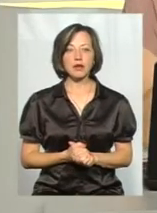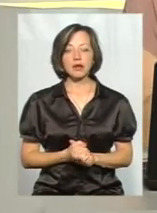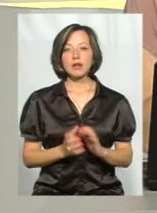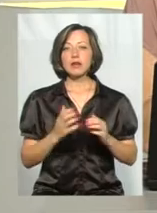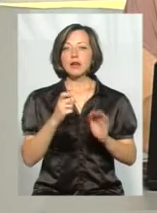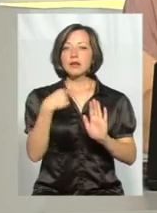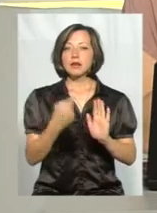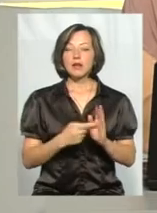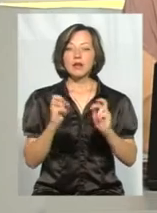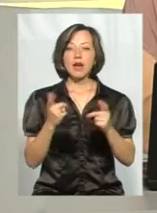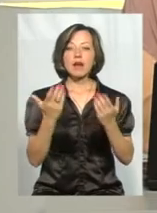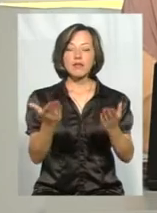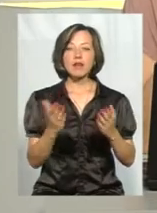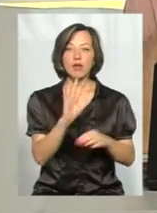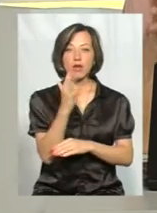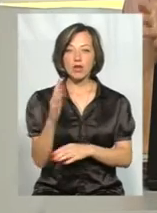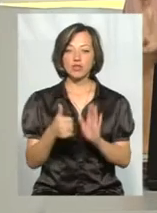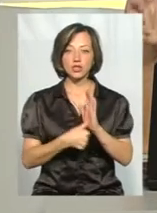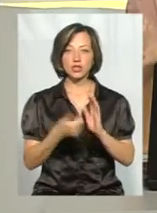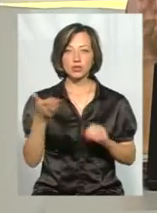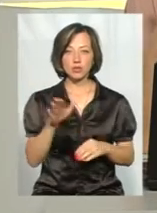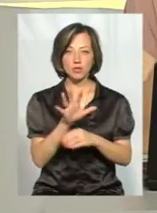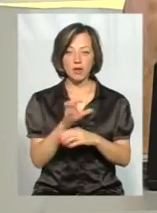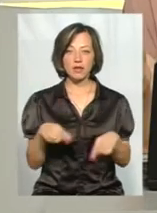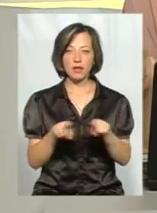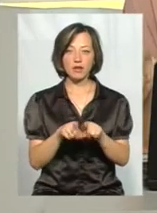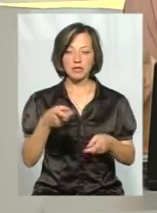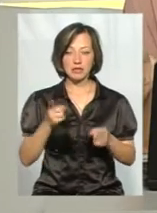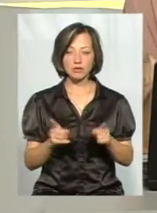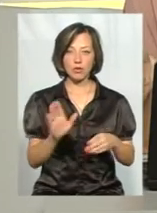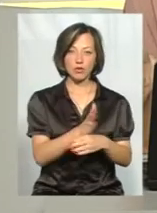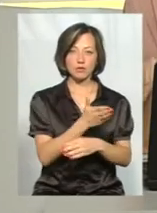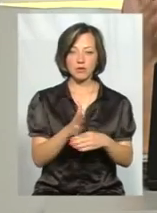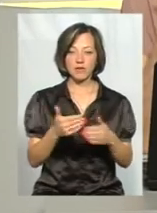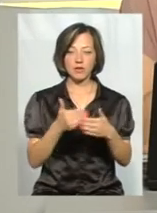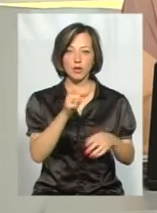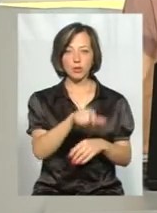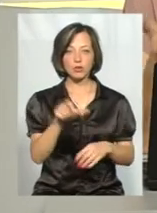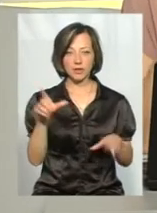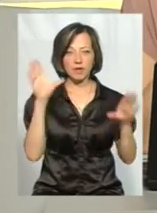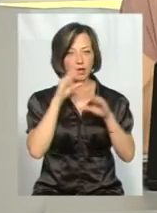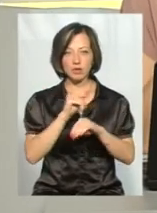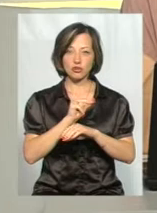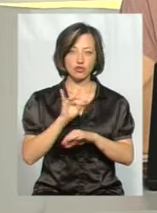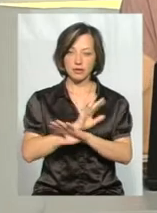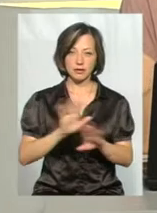як вам вдається вигулювати ваших 6 собак? Так, щоб це дійсно було розмежовано від людей. Вдається, не